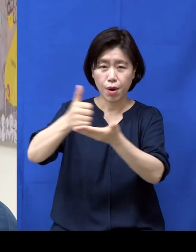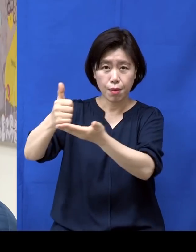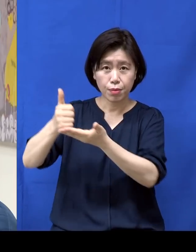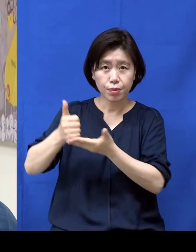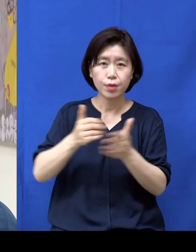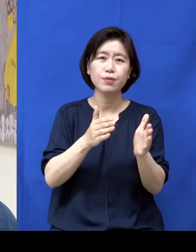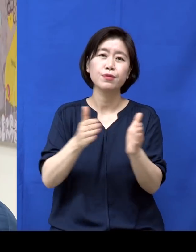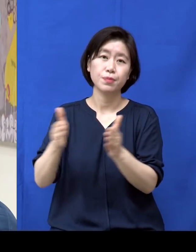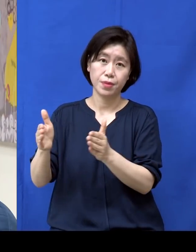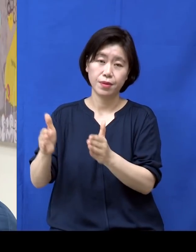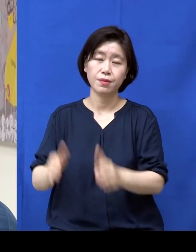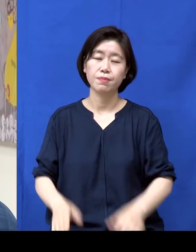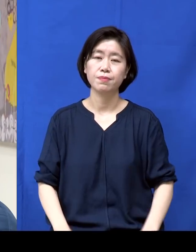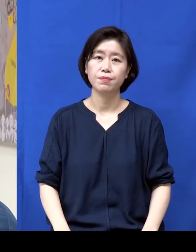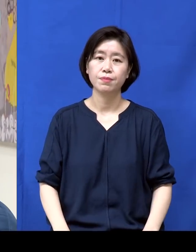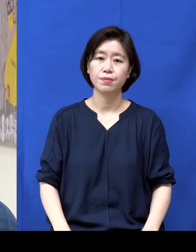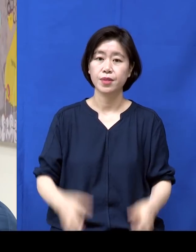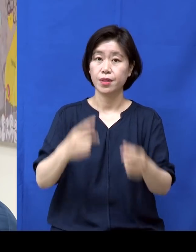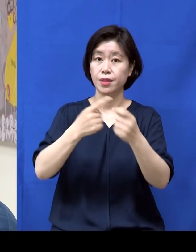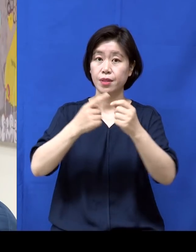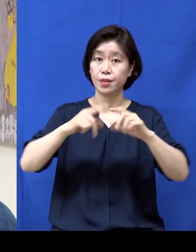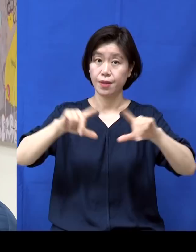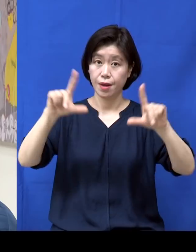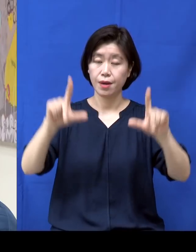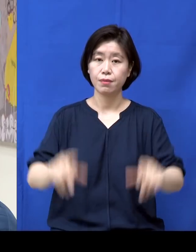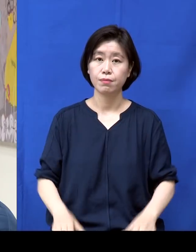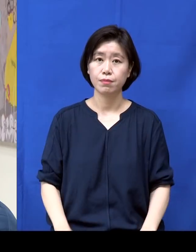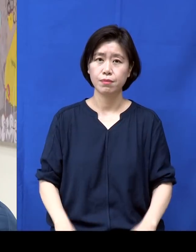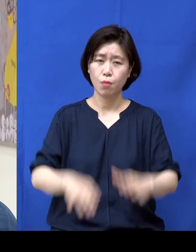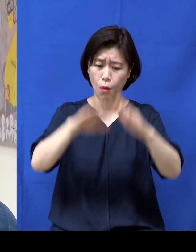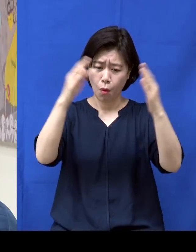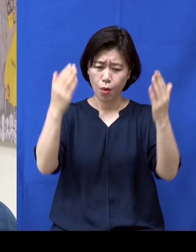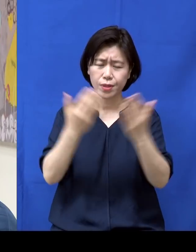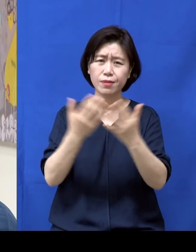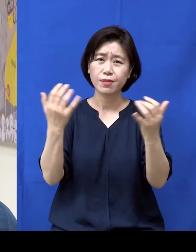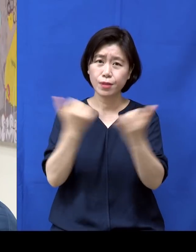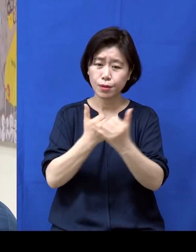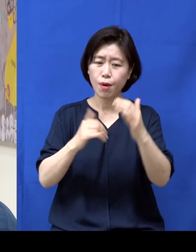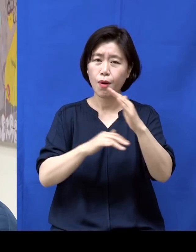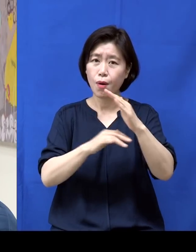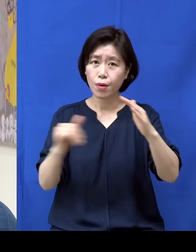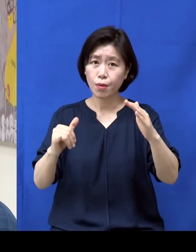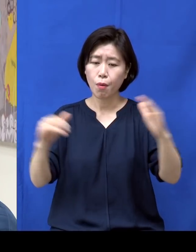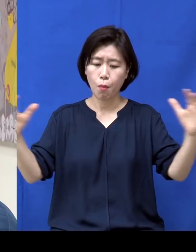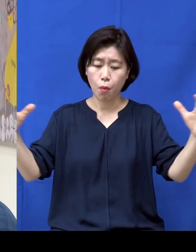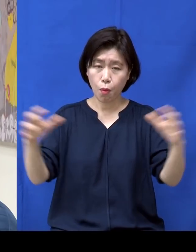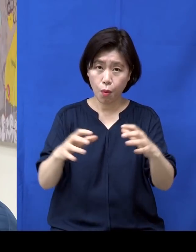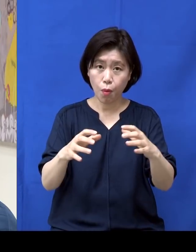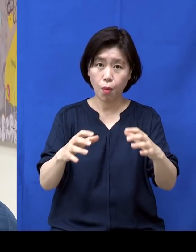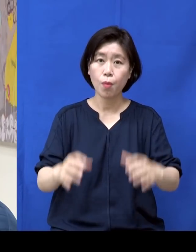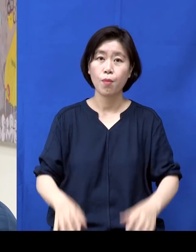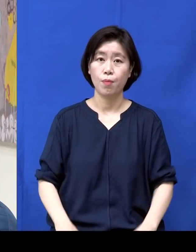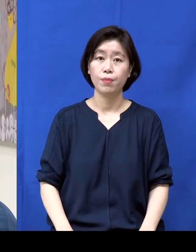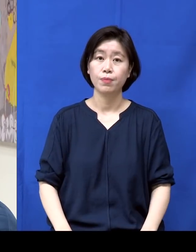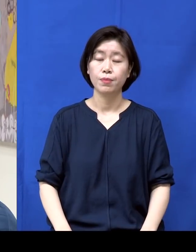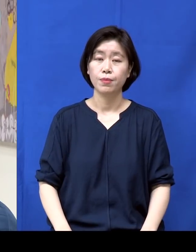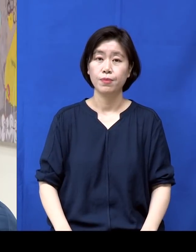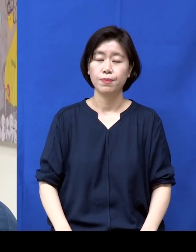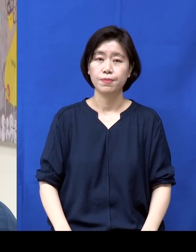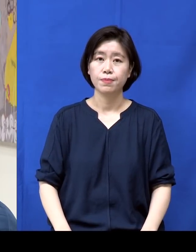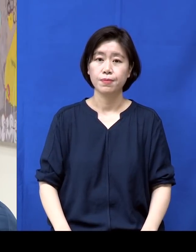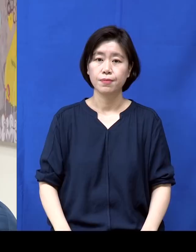예. 그래서 첫째 날이 됐는데 온 가족이 다 모여서 저녁에 뭘 하셨냐면 빈소에